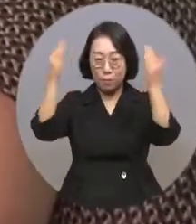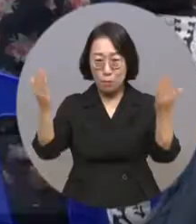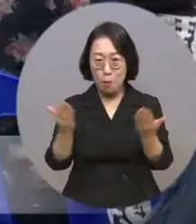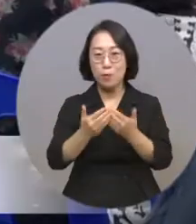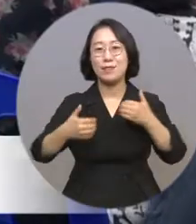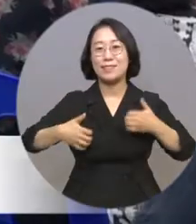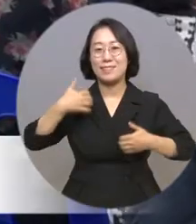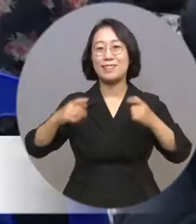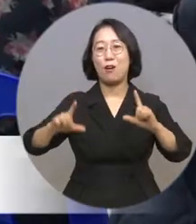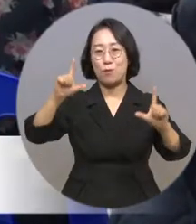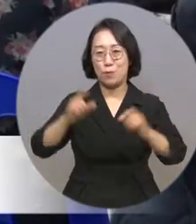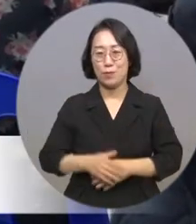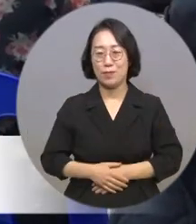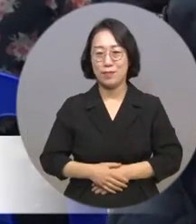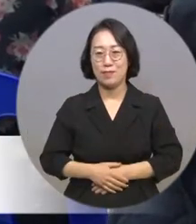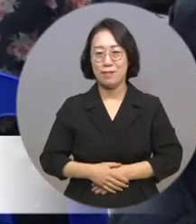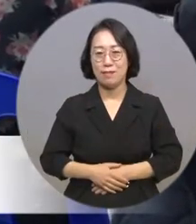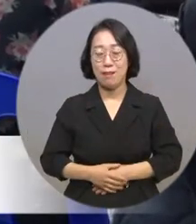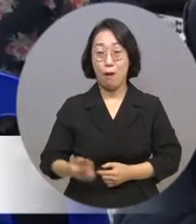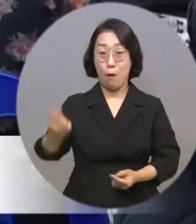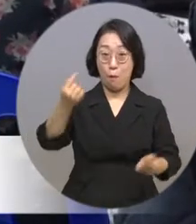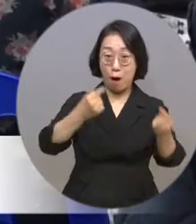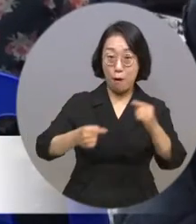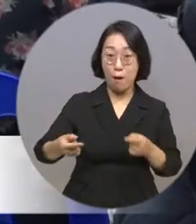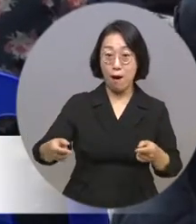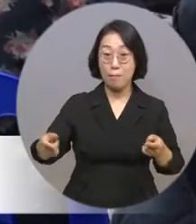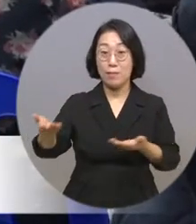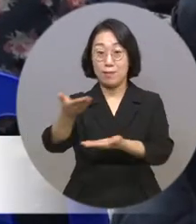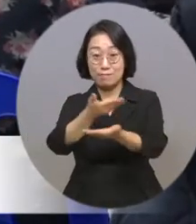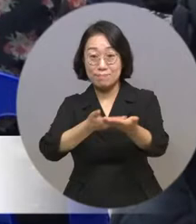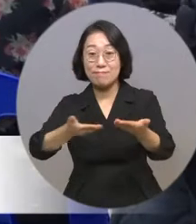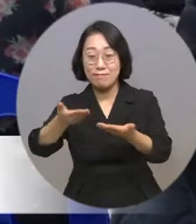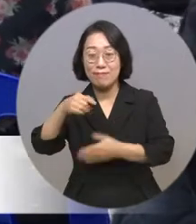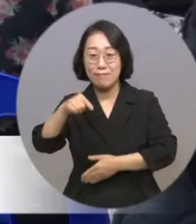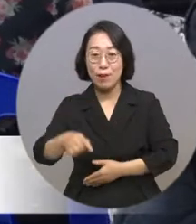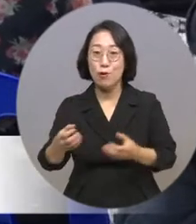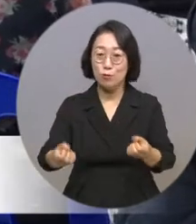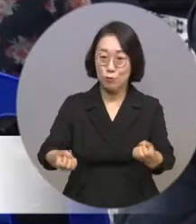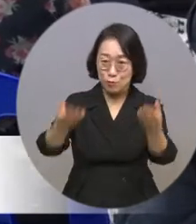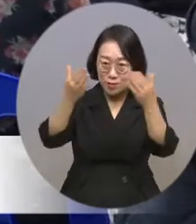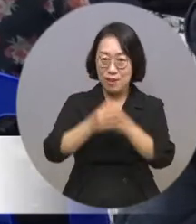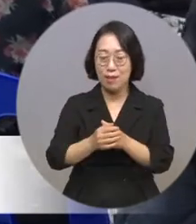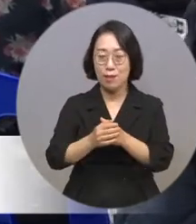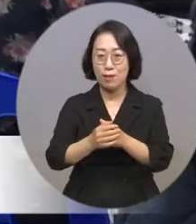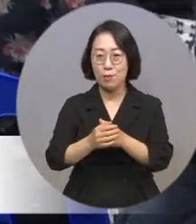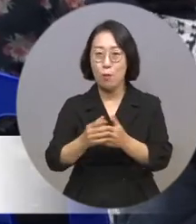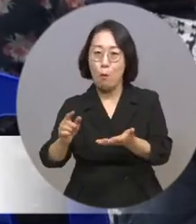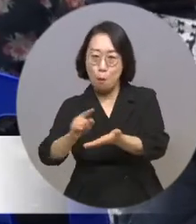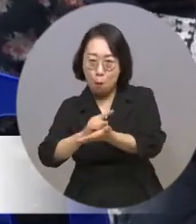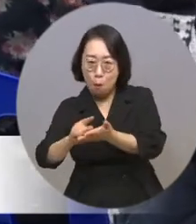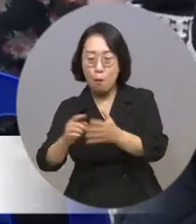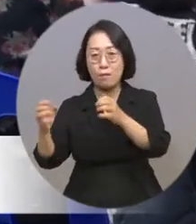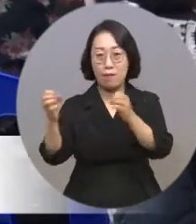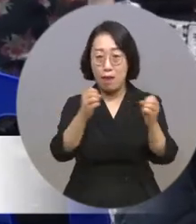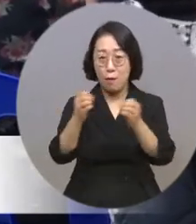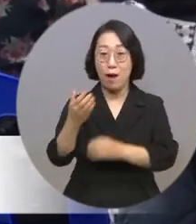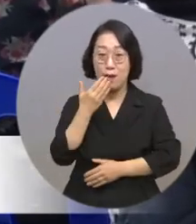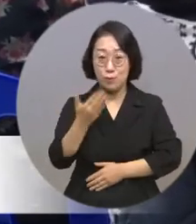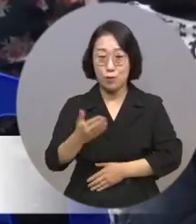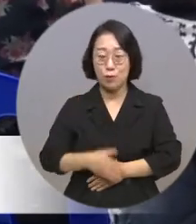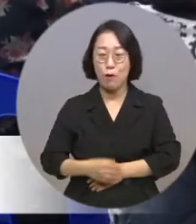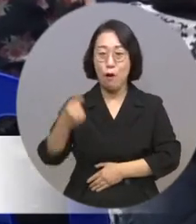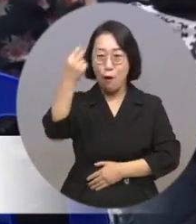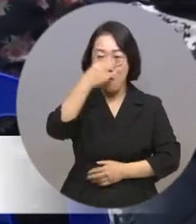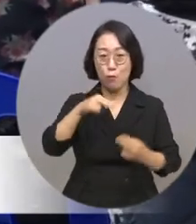즐겁습니다. 시민들과 같이 할 수 있는 축제라서 또 여러 사람들과 같이 어울려서 얘기도 할 수 있고 또